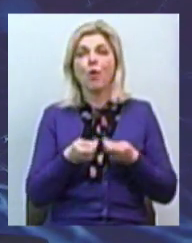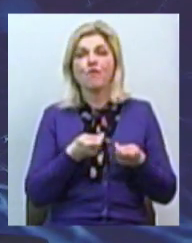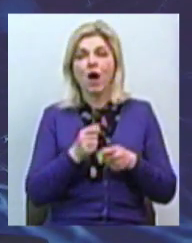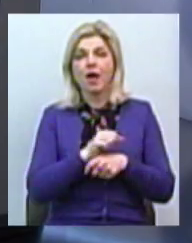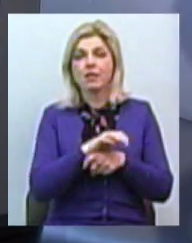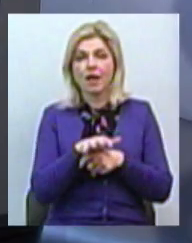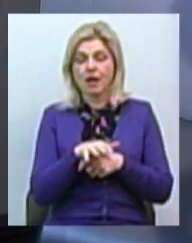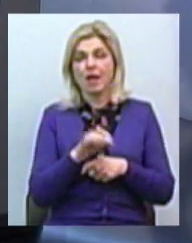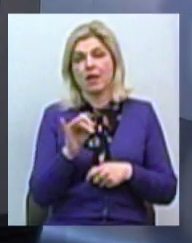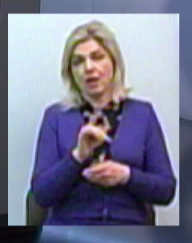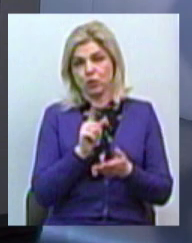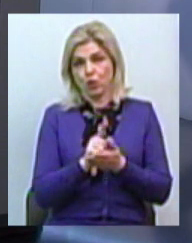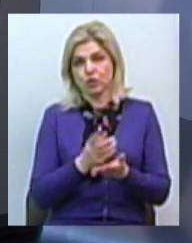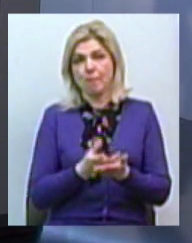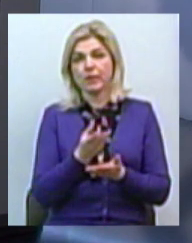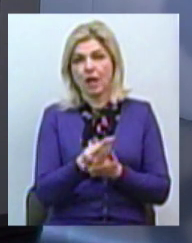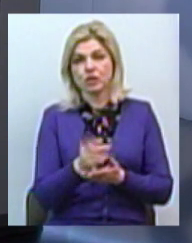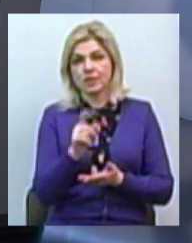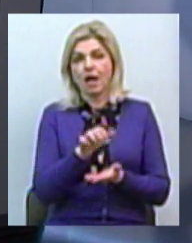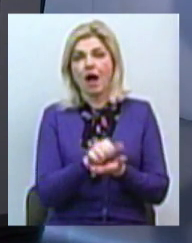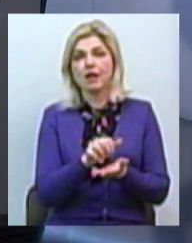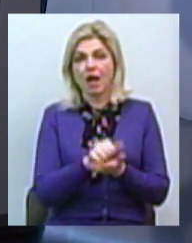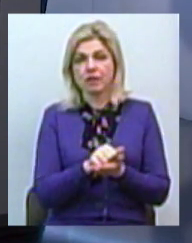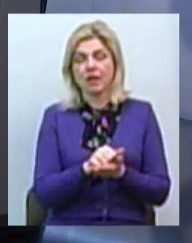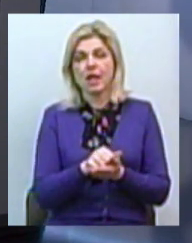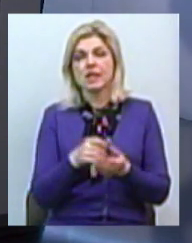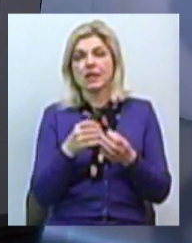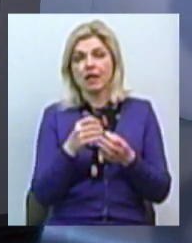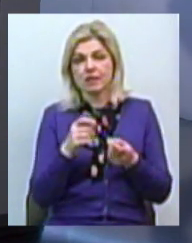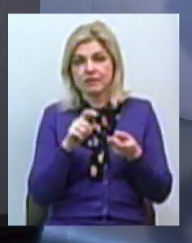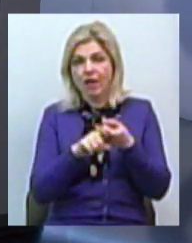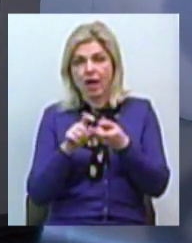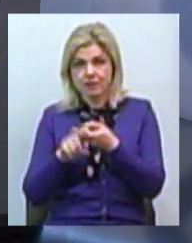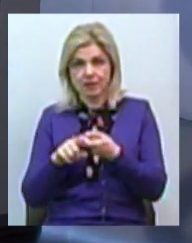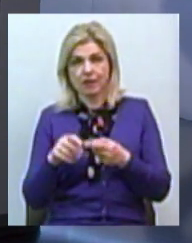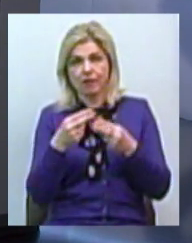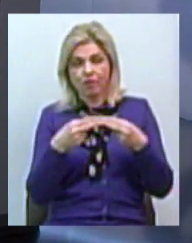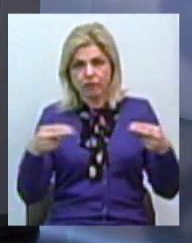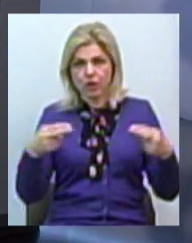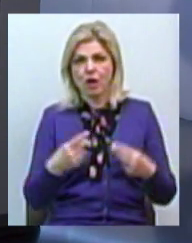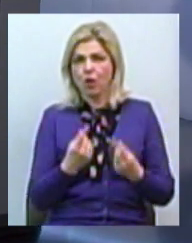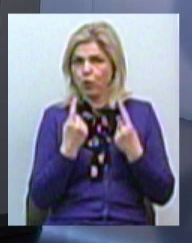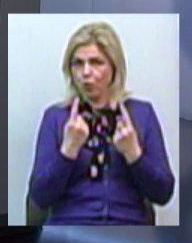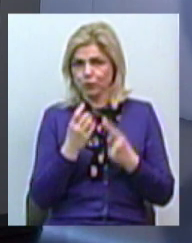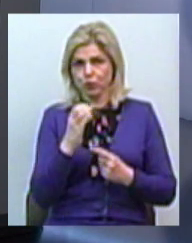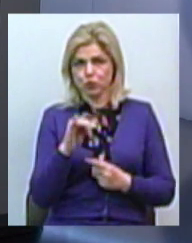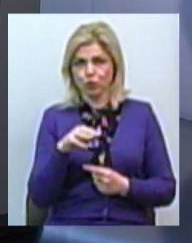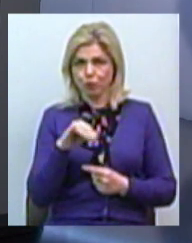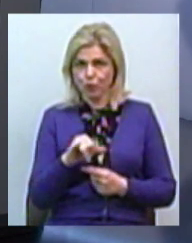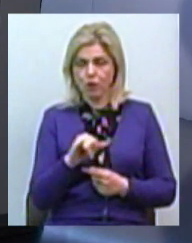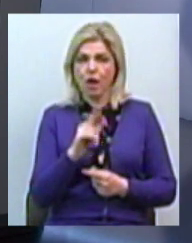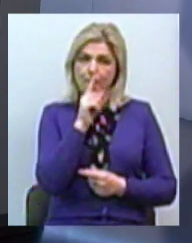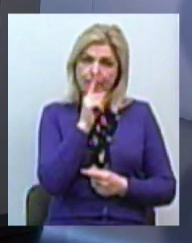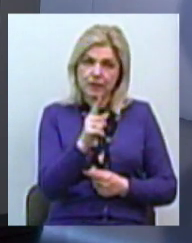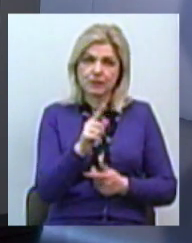маємо сплачувати за оренду їх каналів зв'язку якусь вагому суму на місяць, на рік там, і так